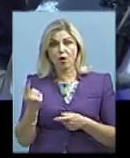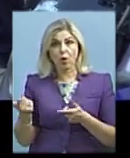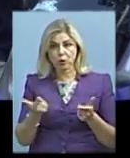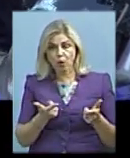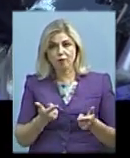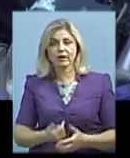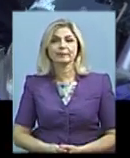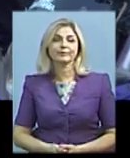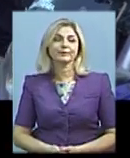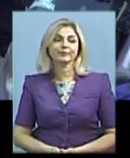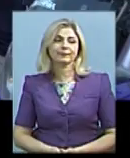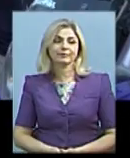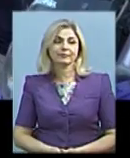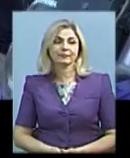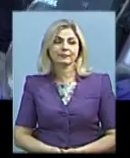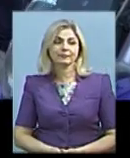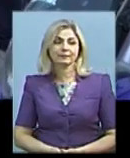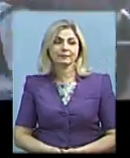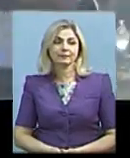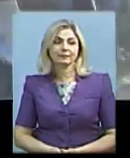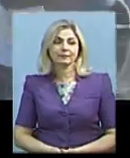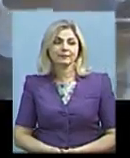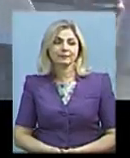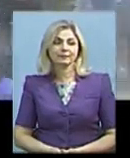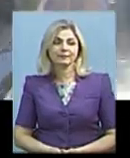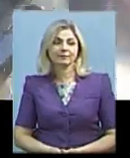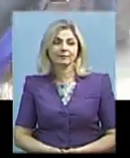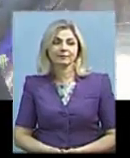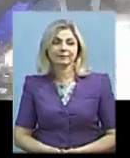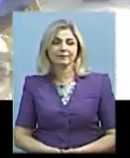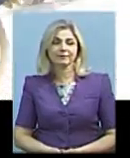Готові. І так, зараз їдуть тільки ті, у кого шарики є.